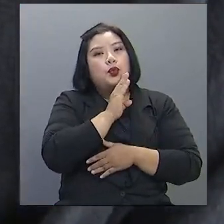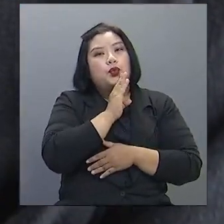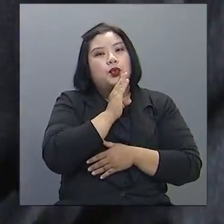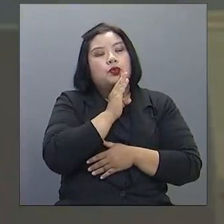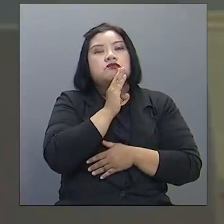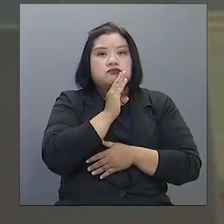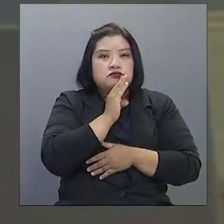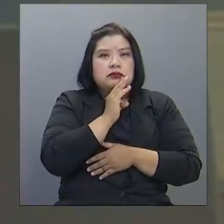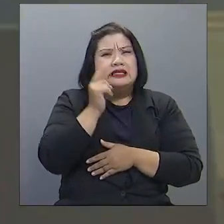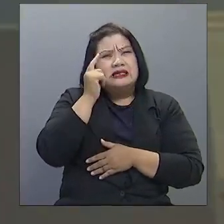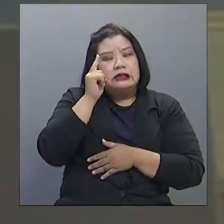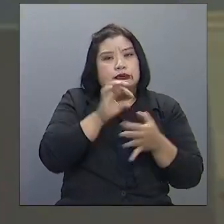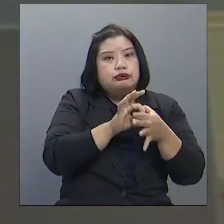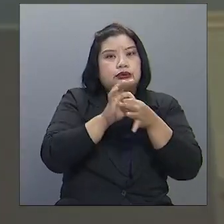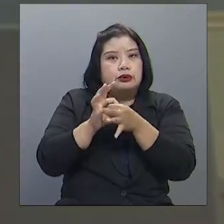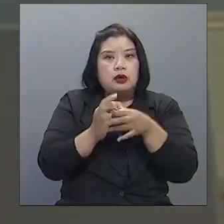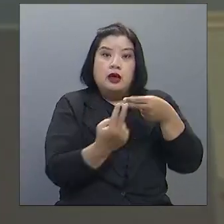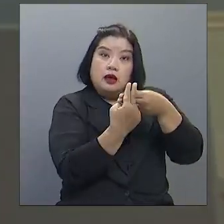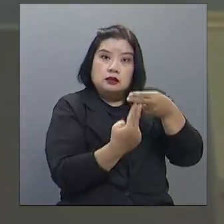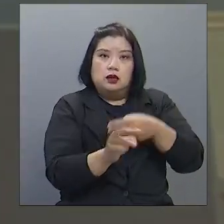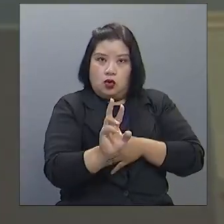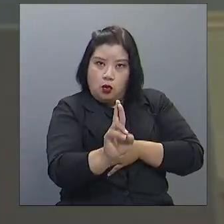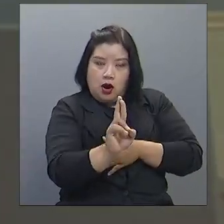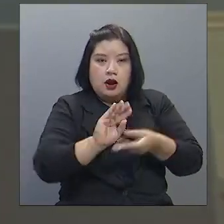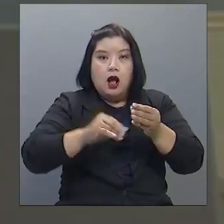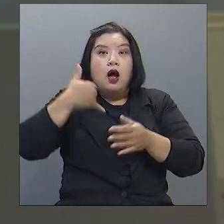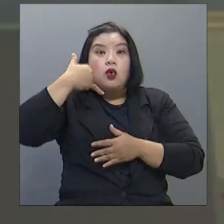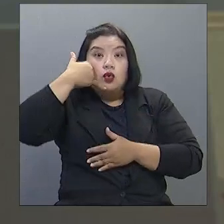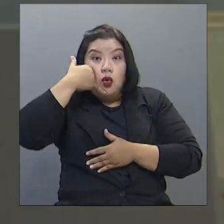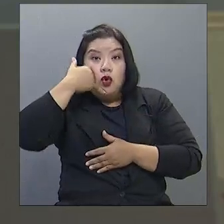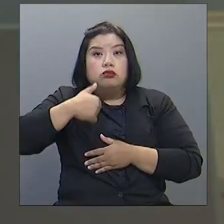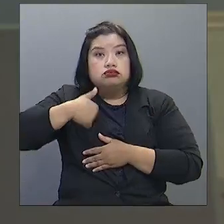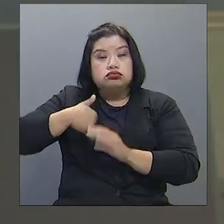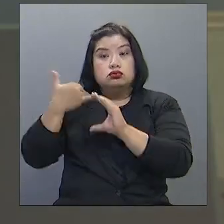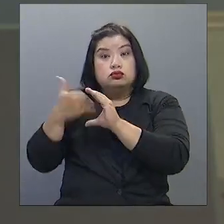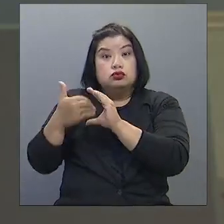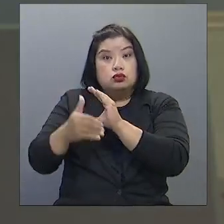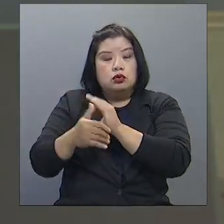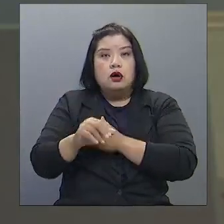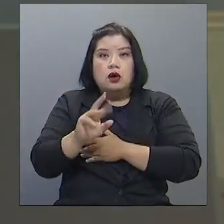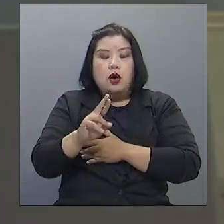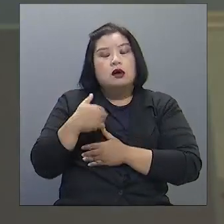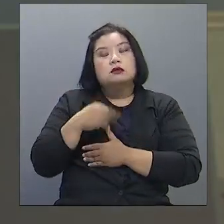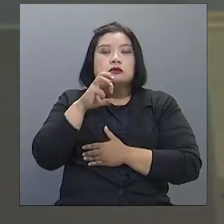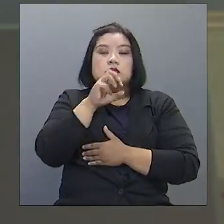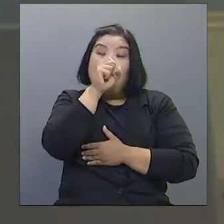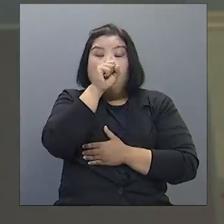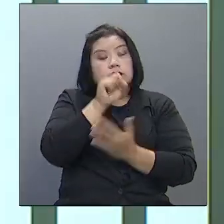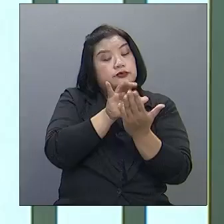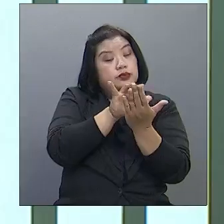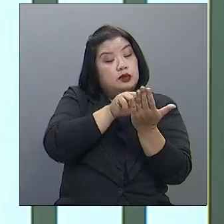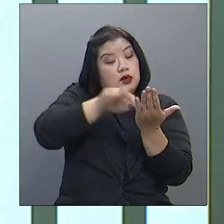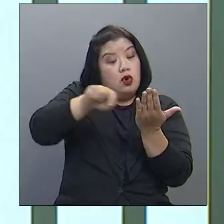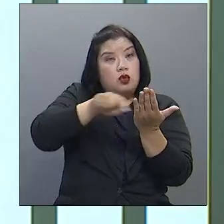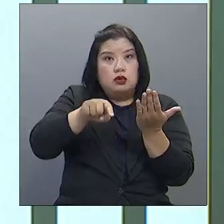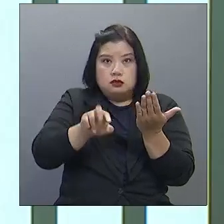บางทีน้จากจะกดลงคแล้วเี่ยบางทีหมายเลขธรษัพหรอข้อมูทถูกส่งต่อกันไมต้ไปกดลองโรนะคะเทาโทรไป